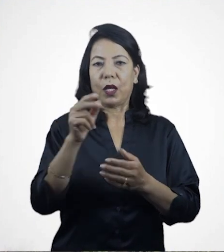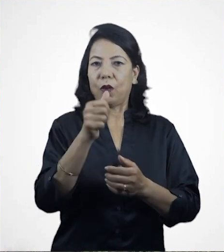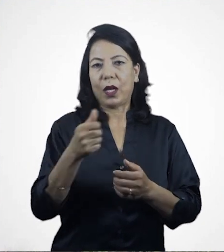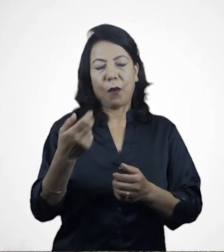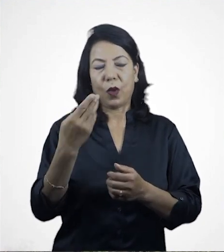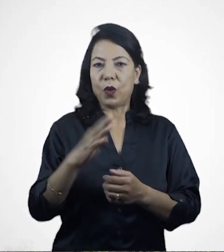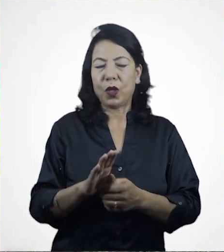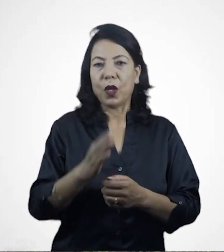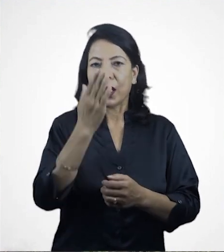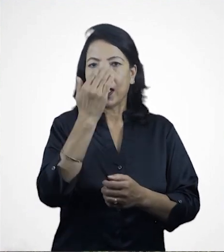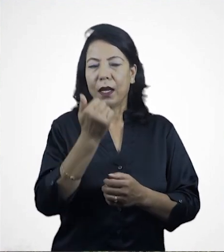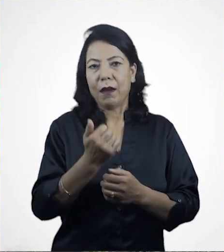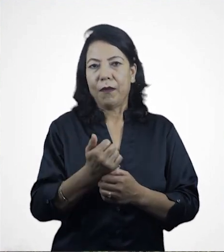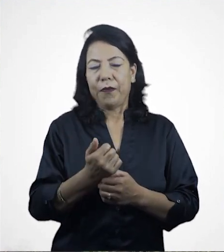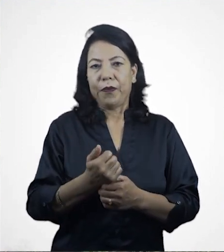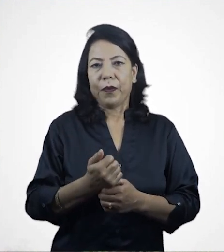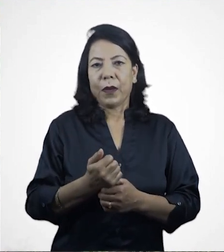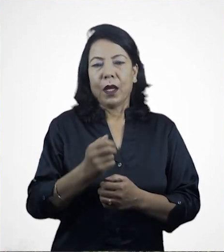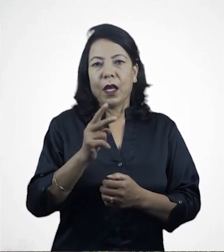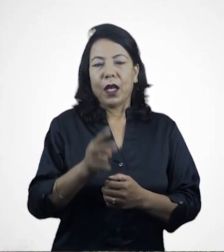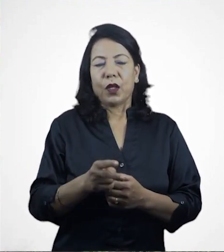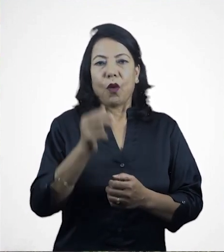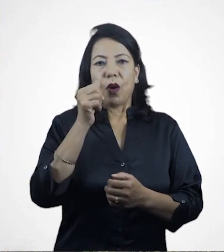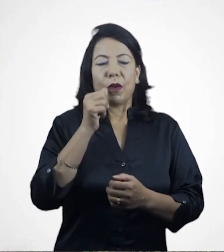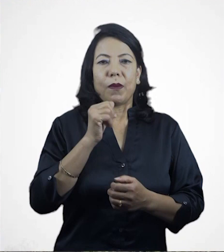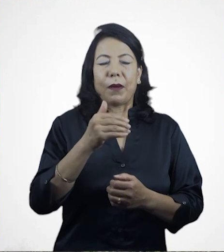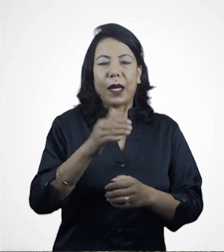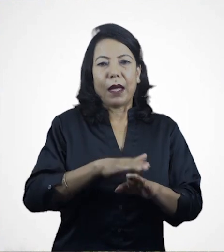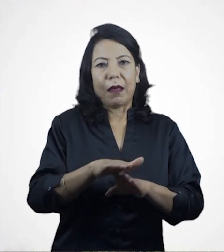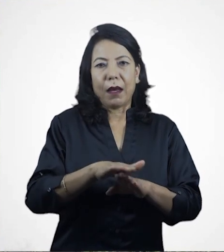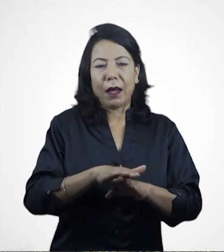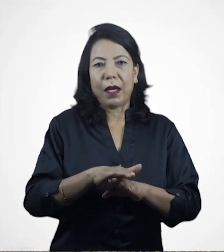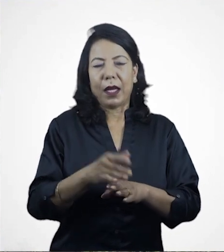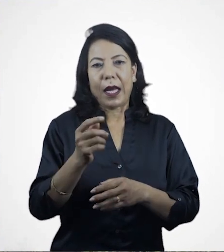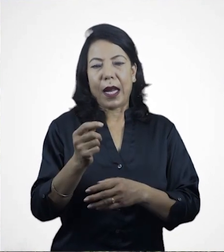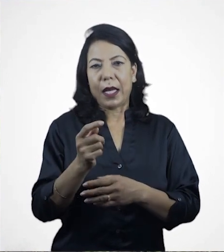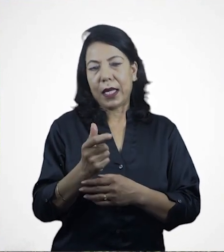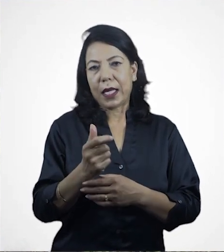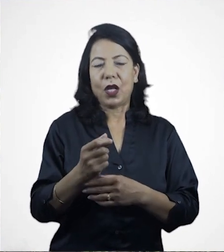रामरों थिया किना इस तो अभिवावक लाए धेरे नी आर्थिक